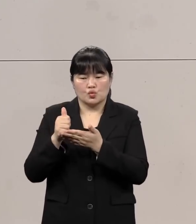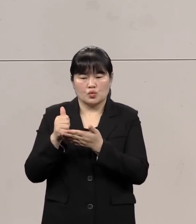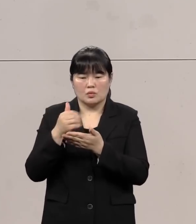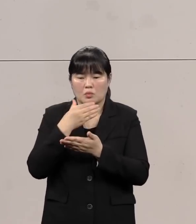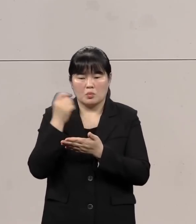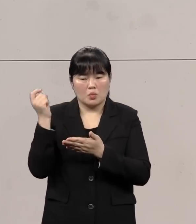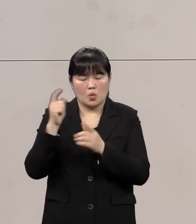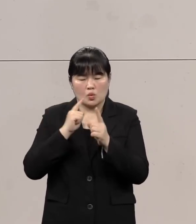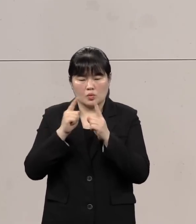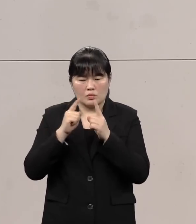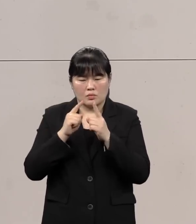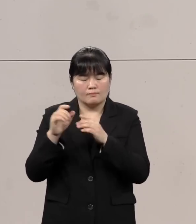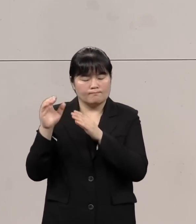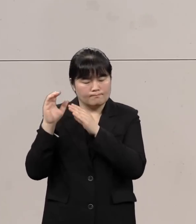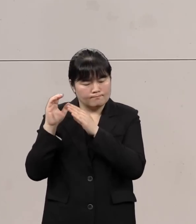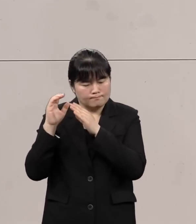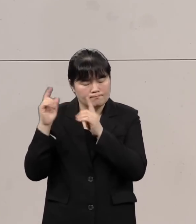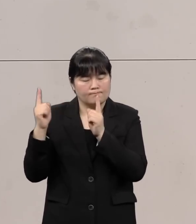만남입니다